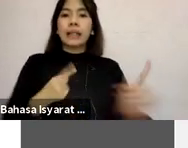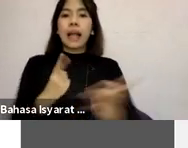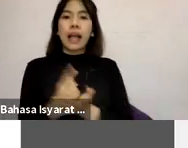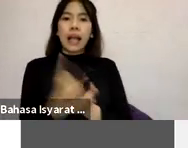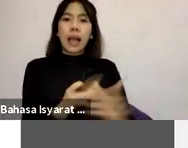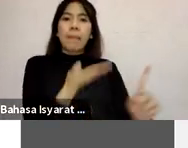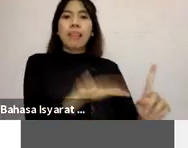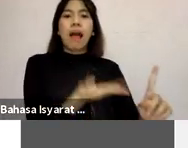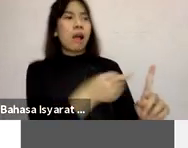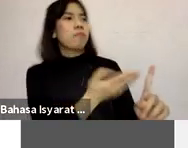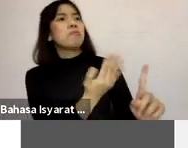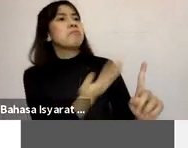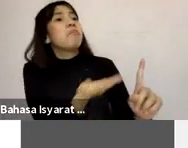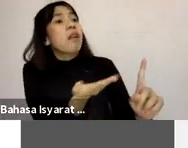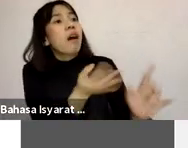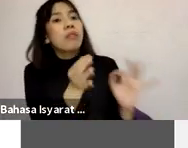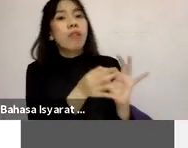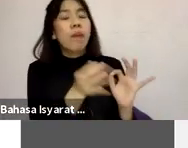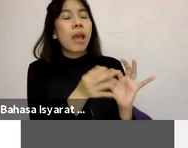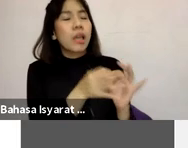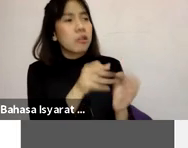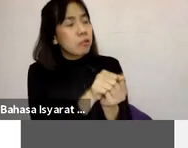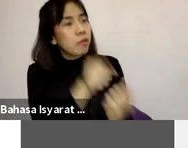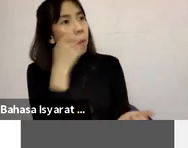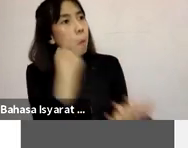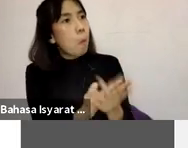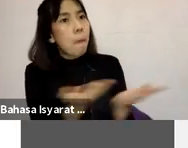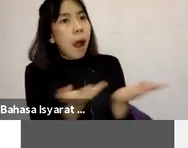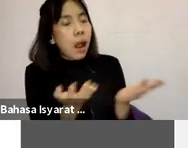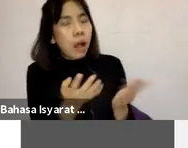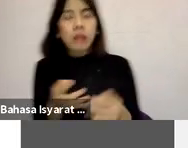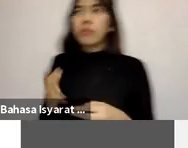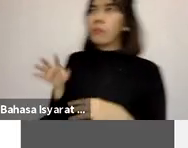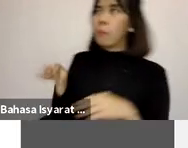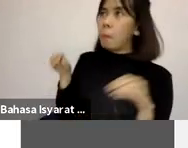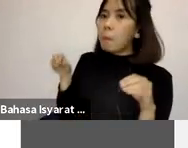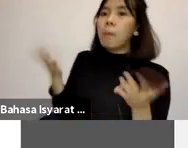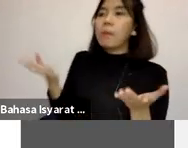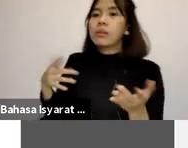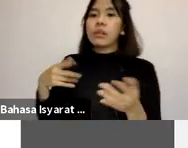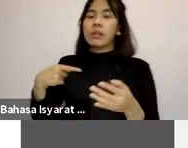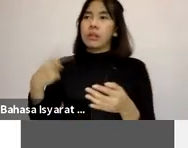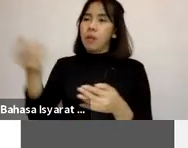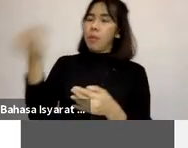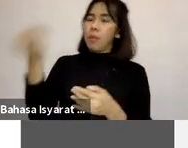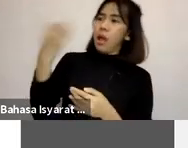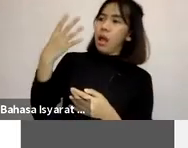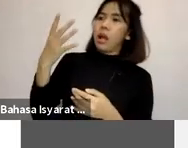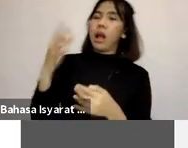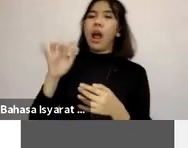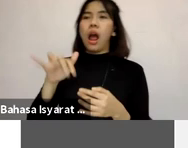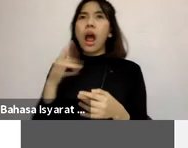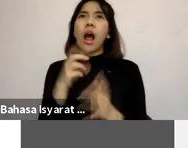dari kemudian ini akan menjadi masalah yang ketika kami sampaikan kepada dipilih kalau begitu ya